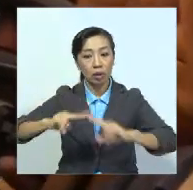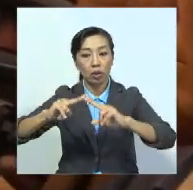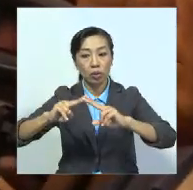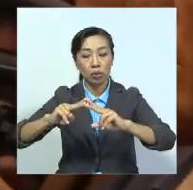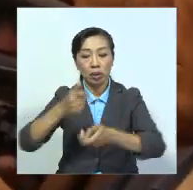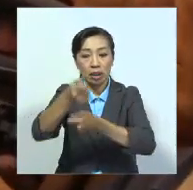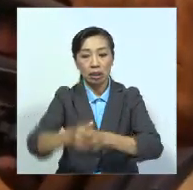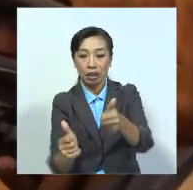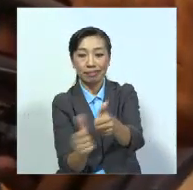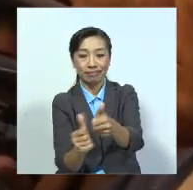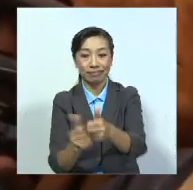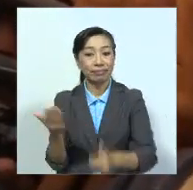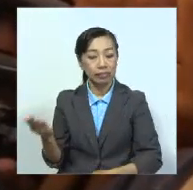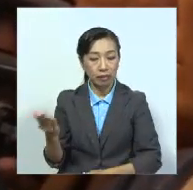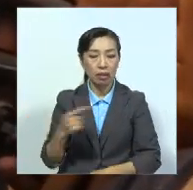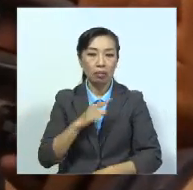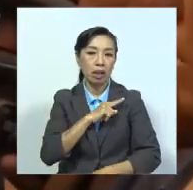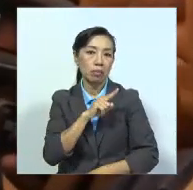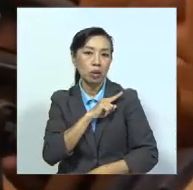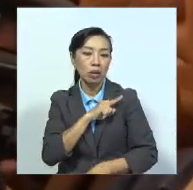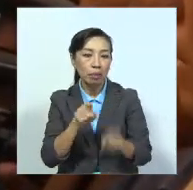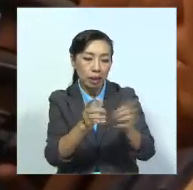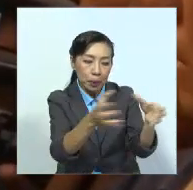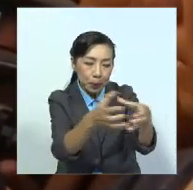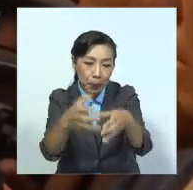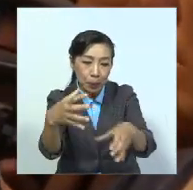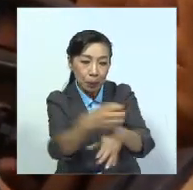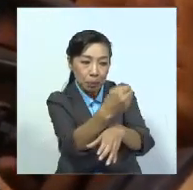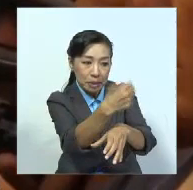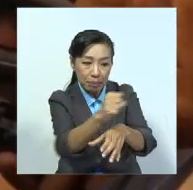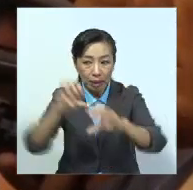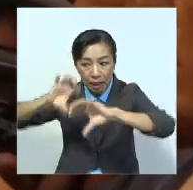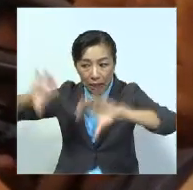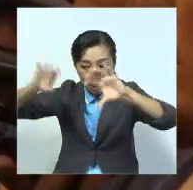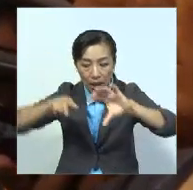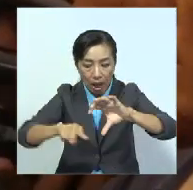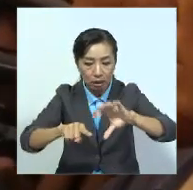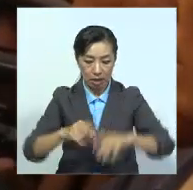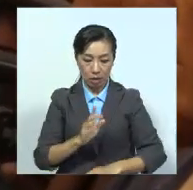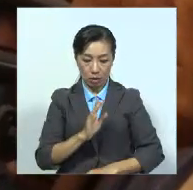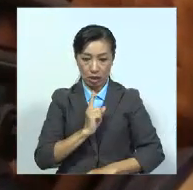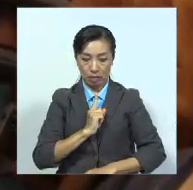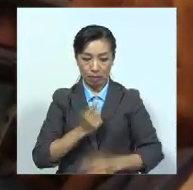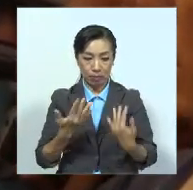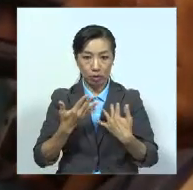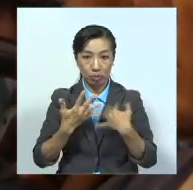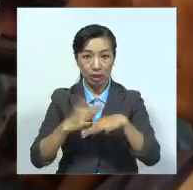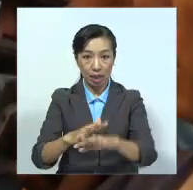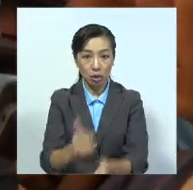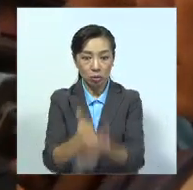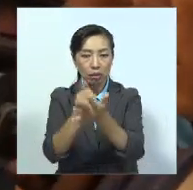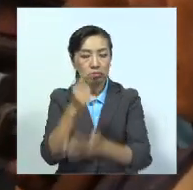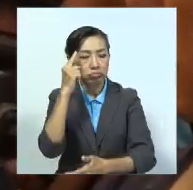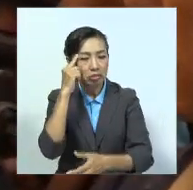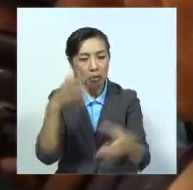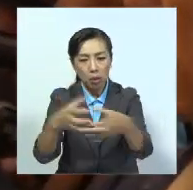ยว่าการกระทรวงเกษตรและสหกรณ์ในฐานะผู้ประสานงานกับพรรคเล็กตอนนี้ค่อนข้างมั่นใจนะครับว่า9พรรคการเมืองจะยังคงอยู่ร่วม